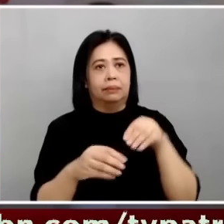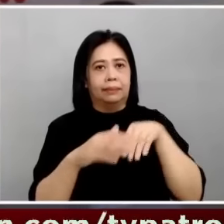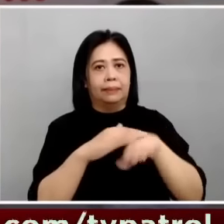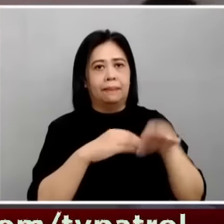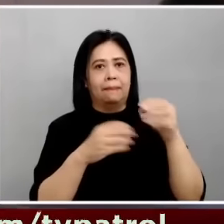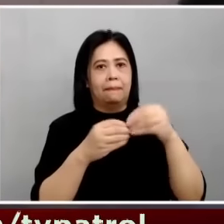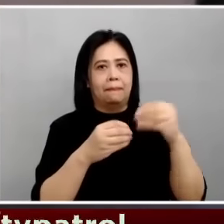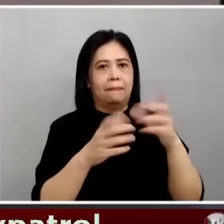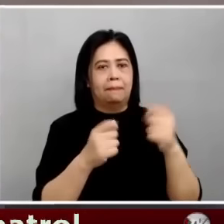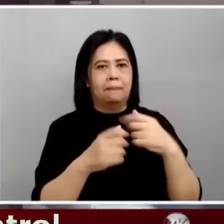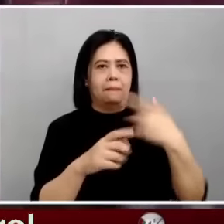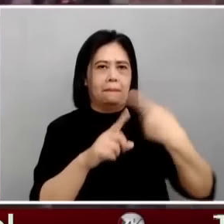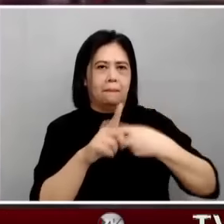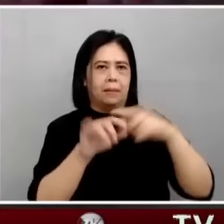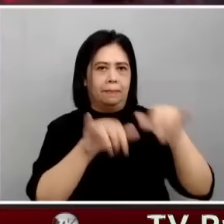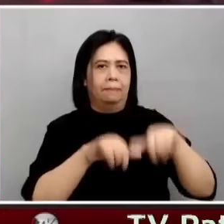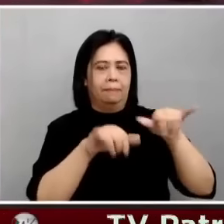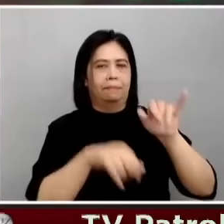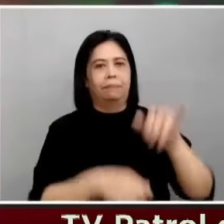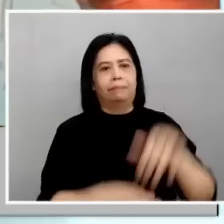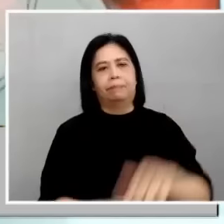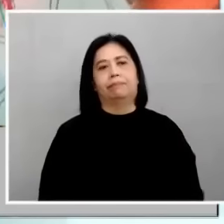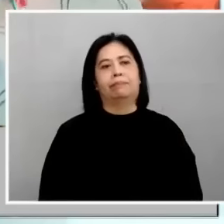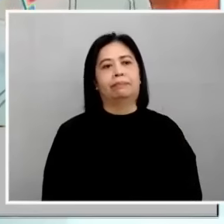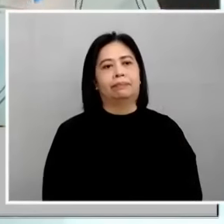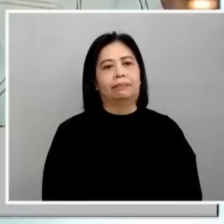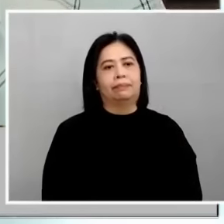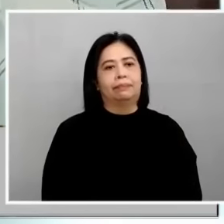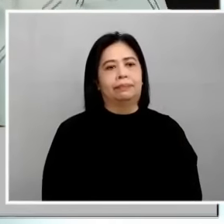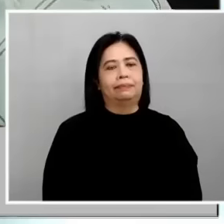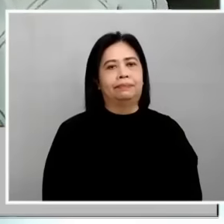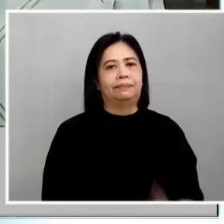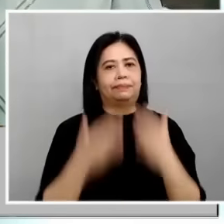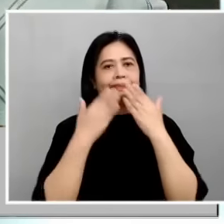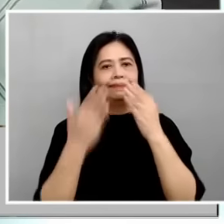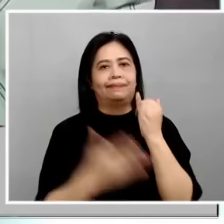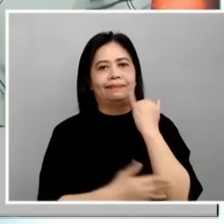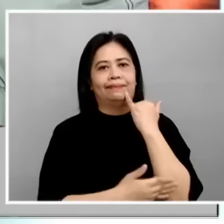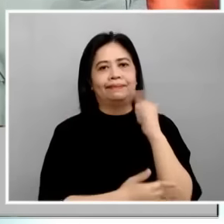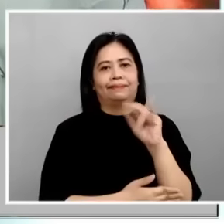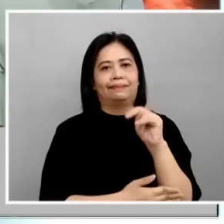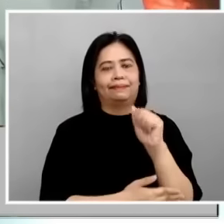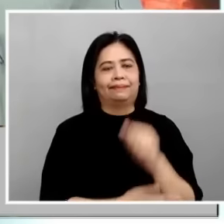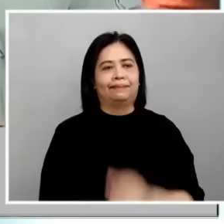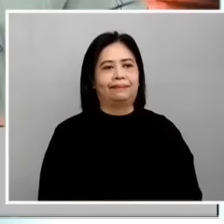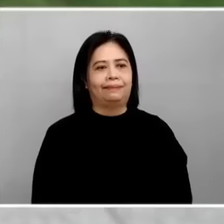maraming mga buwan. Bernadette? Maraming salamat, Ina Reformina.